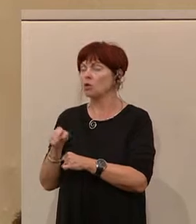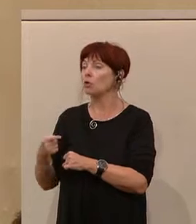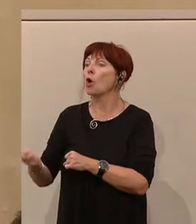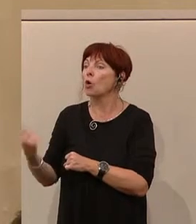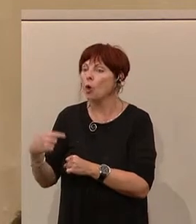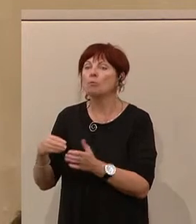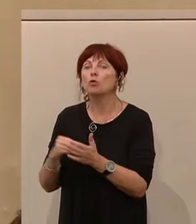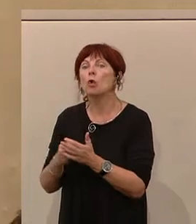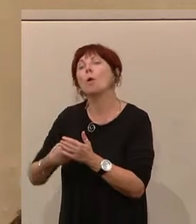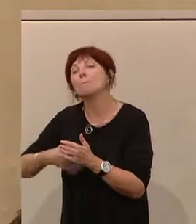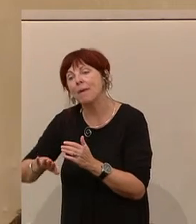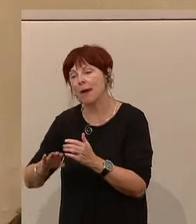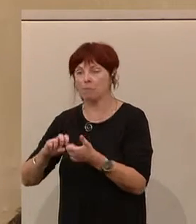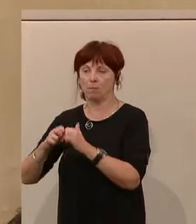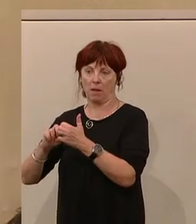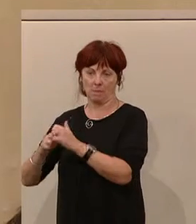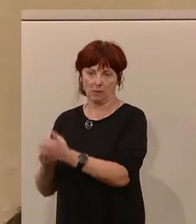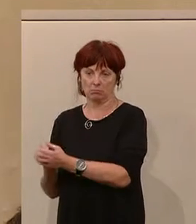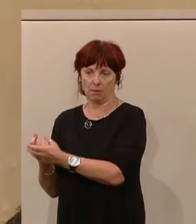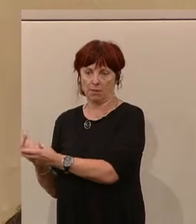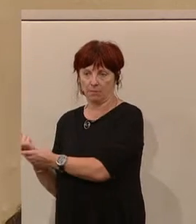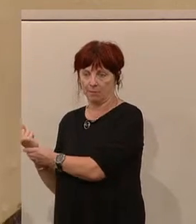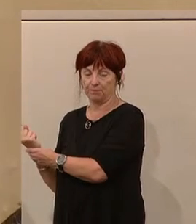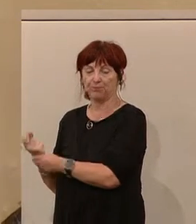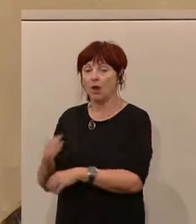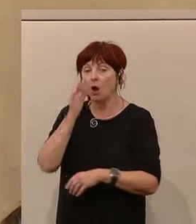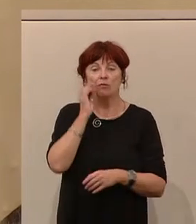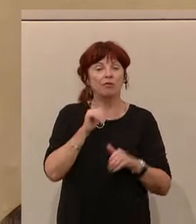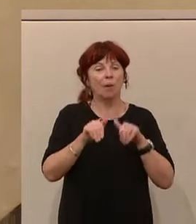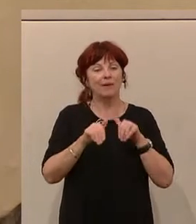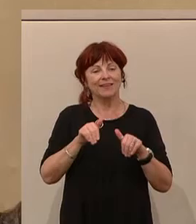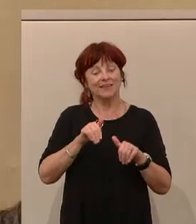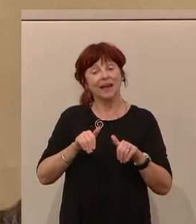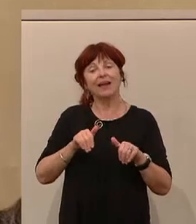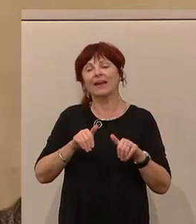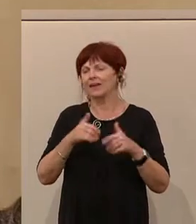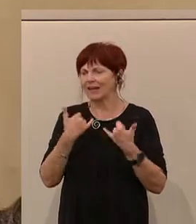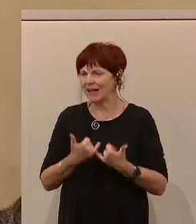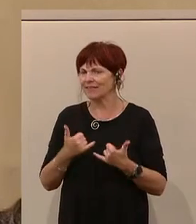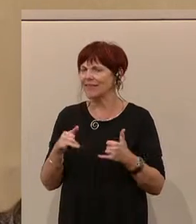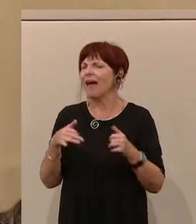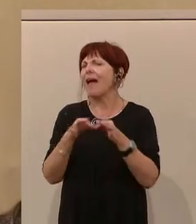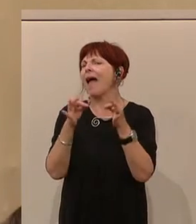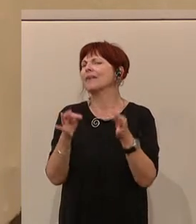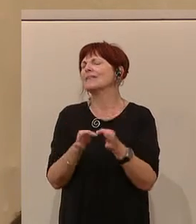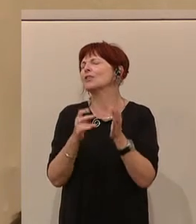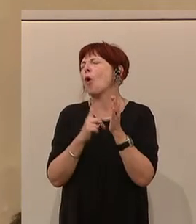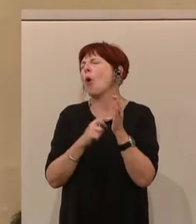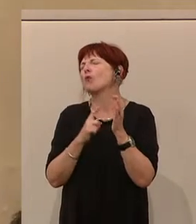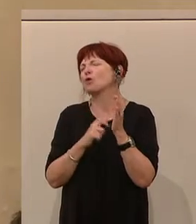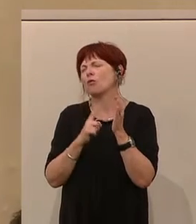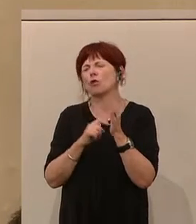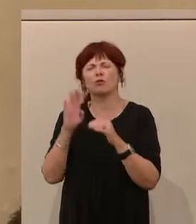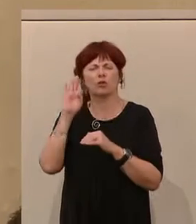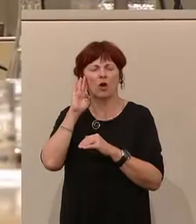mehr aufgerissen. Frau Ministerin, und ich zitiere jetzt einen Satz, den wir auch in der letzten GP schon oftmals hörten. Und der